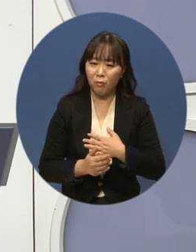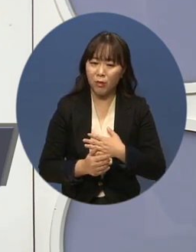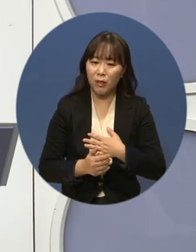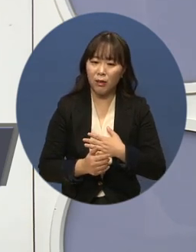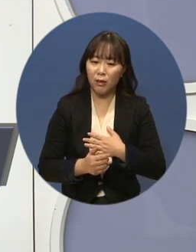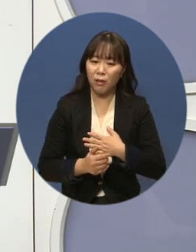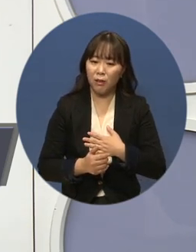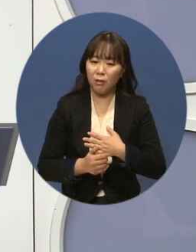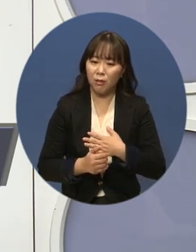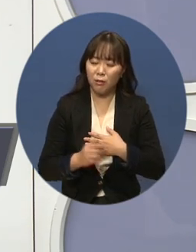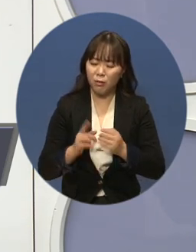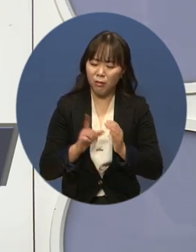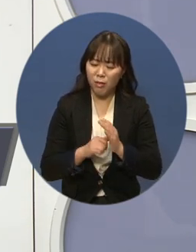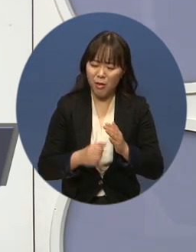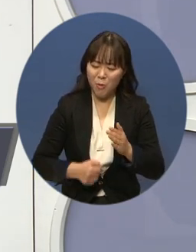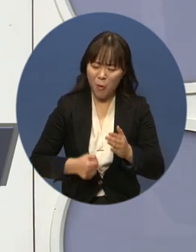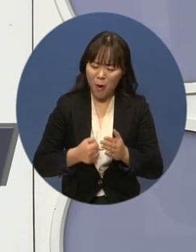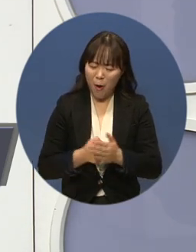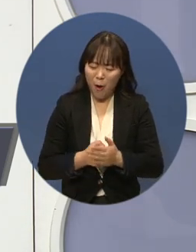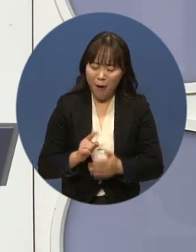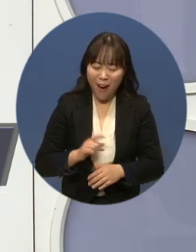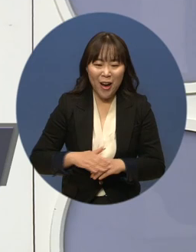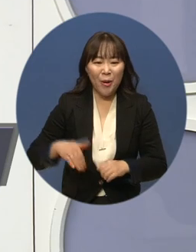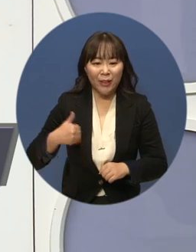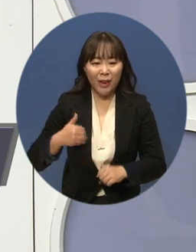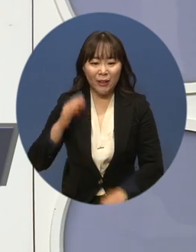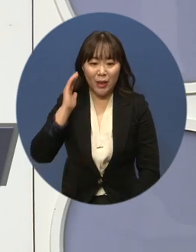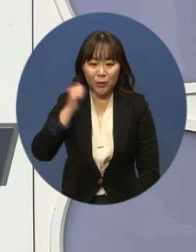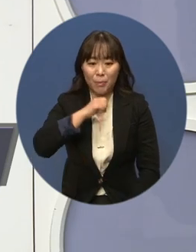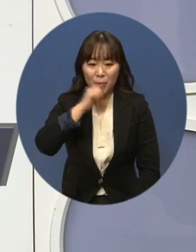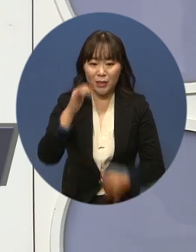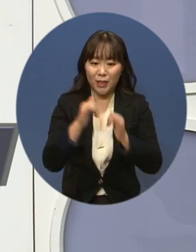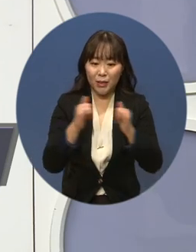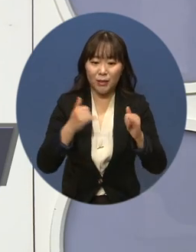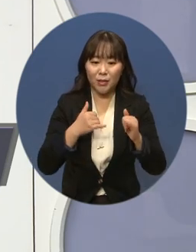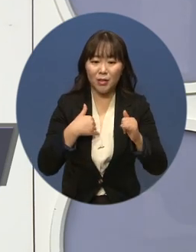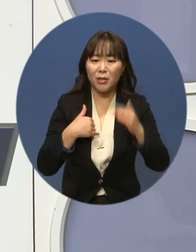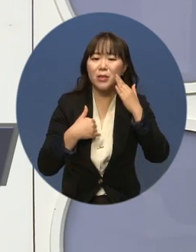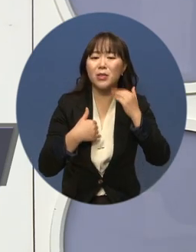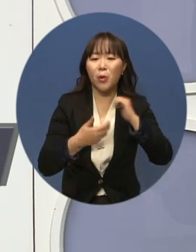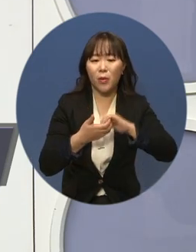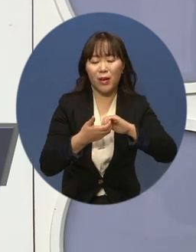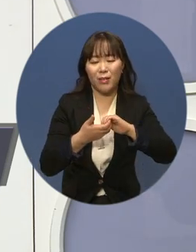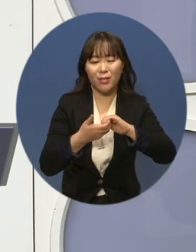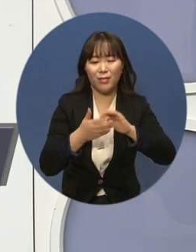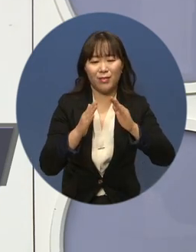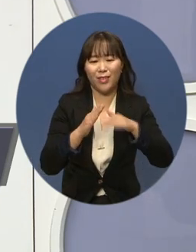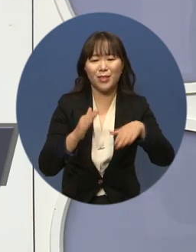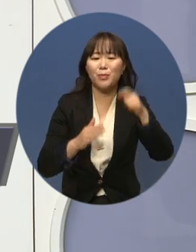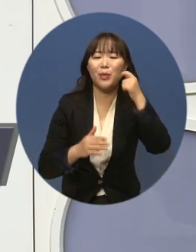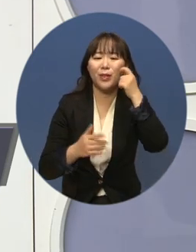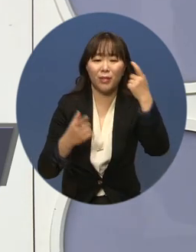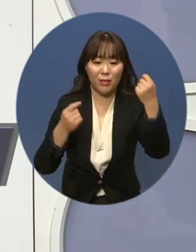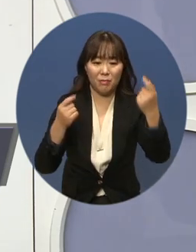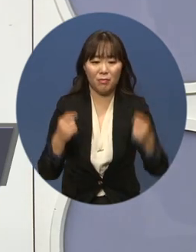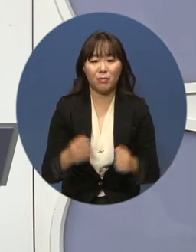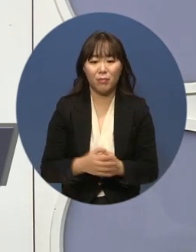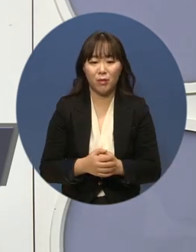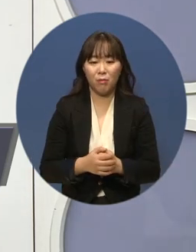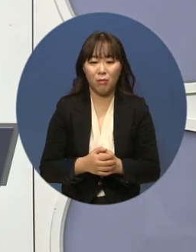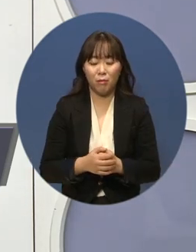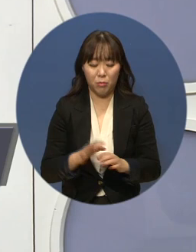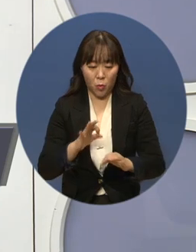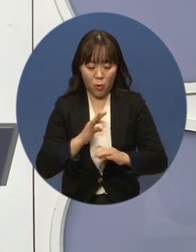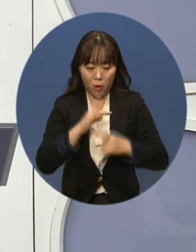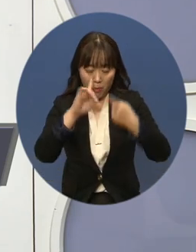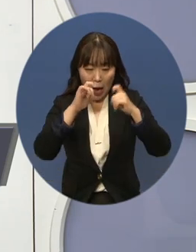그때 났는지는 잘 모르겠는데 대통령 당선자님 청와대는 못 가겠습니다. 제가 이렇게 말씀을 드렸거든요. 그게 놀란 표정은